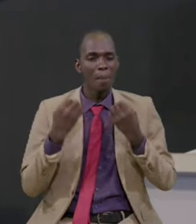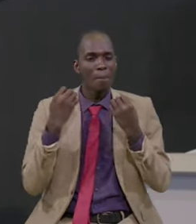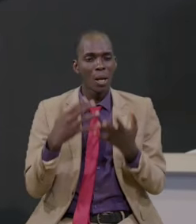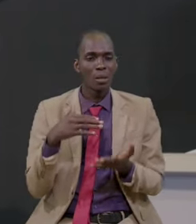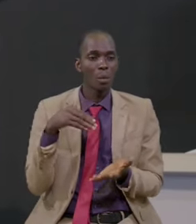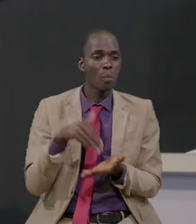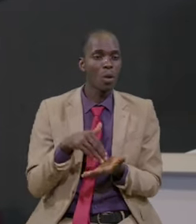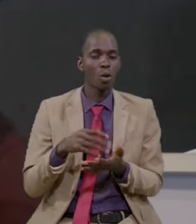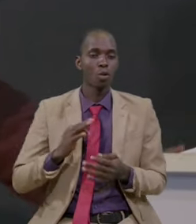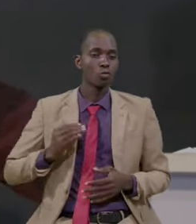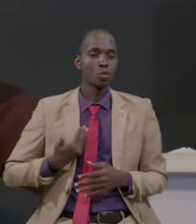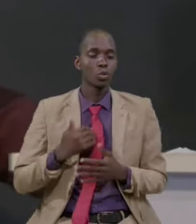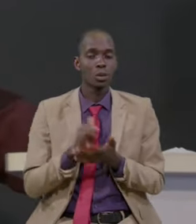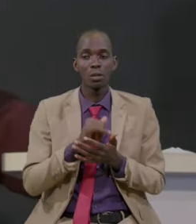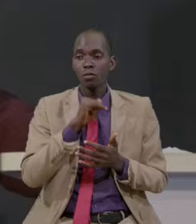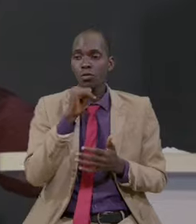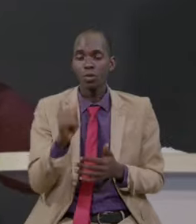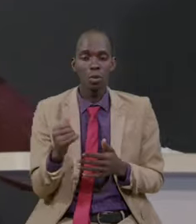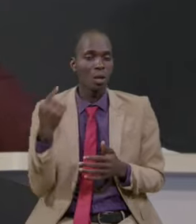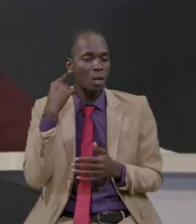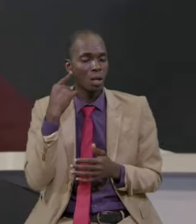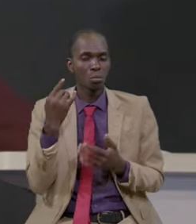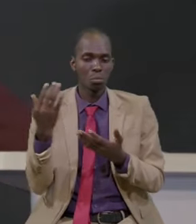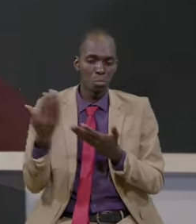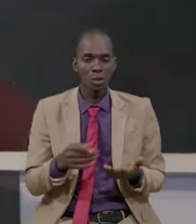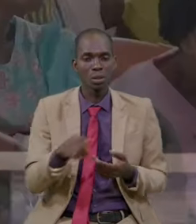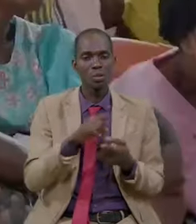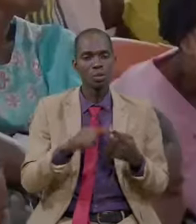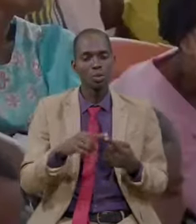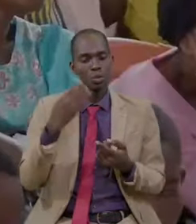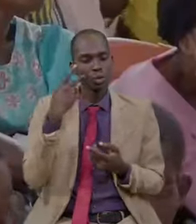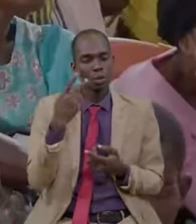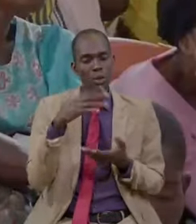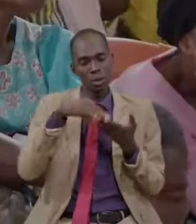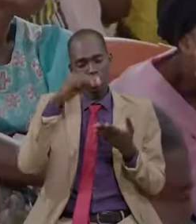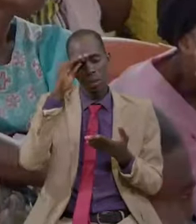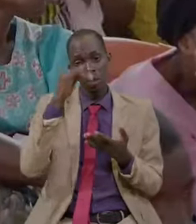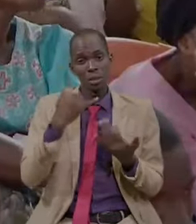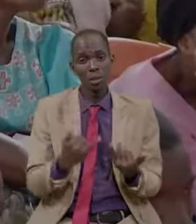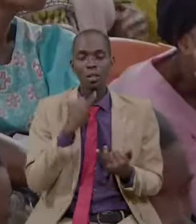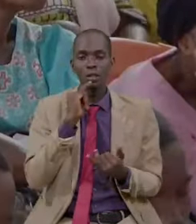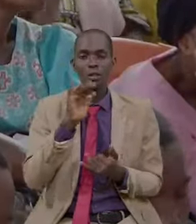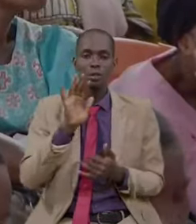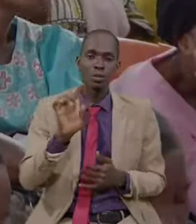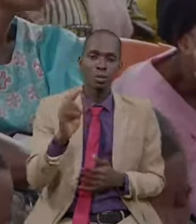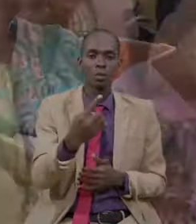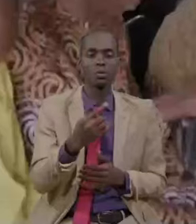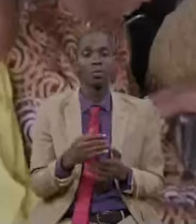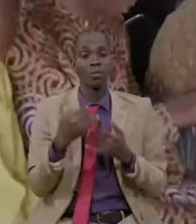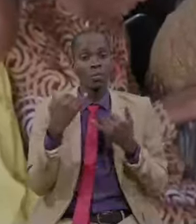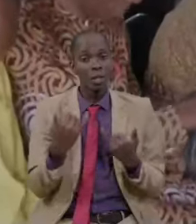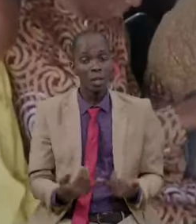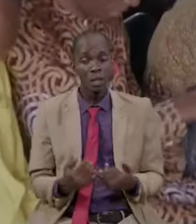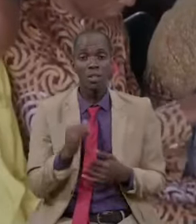n'ont pas encore entendu, nous pouvons les amener à entendre. C'est maintenant ton tour. J'ai dit maintenant c'est ton